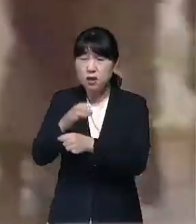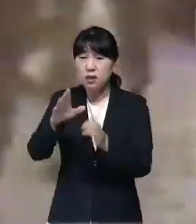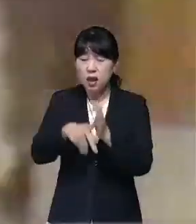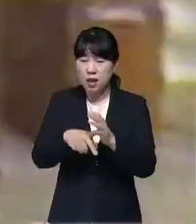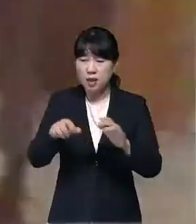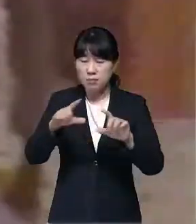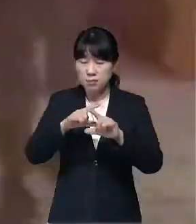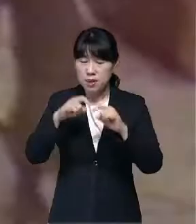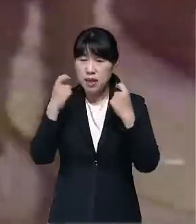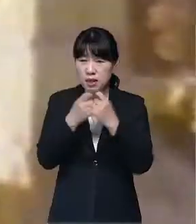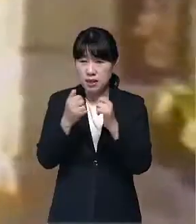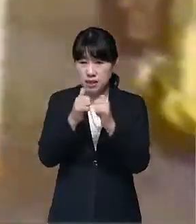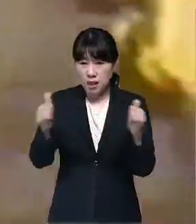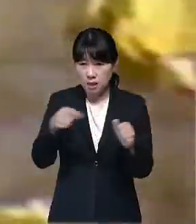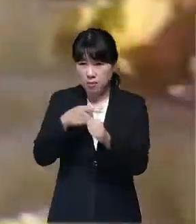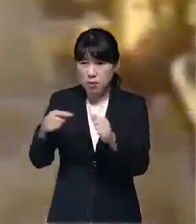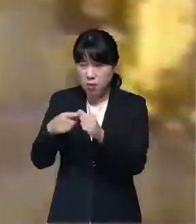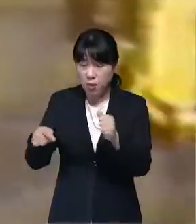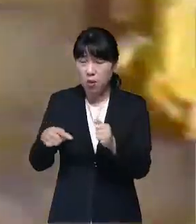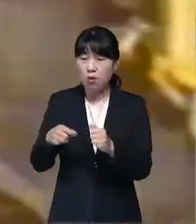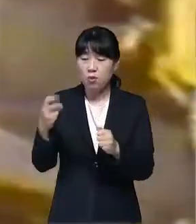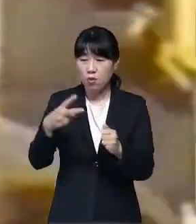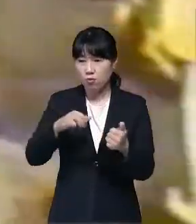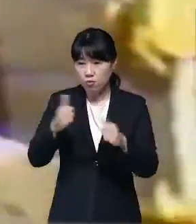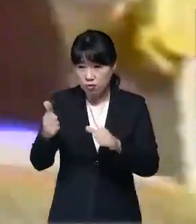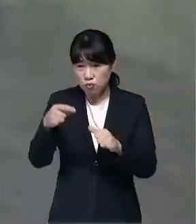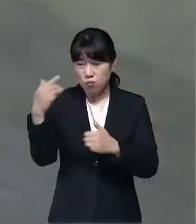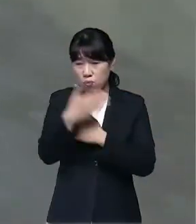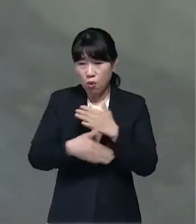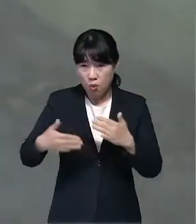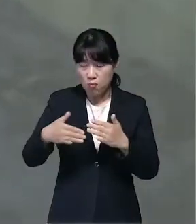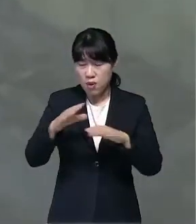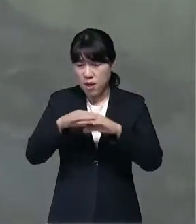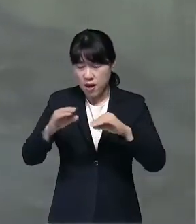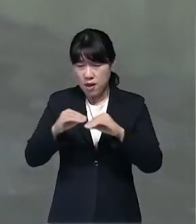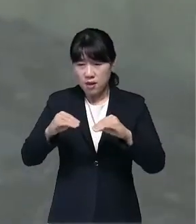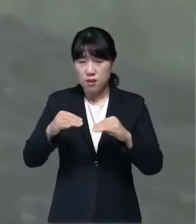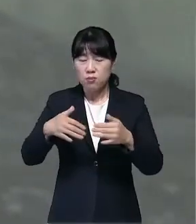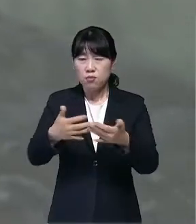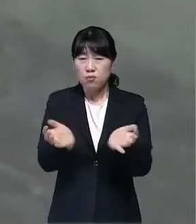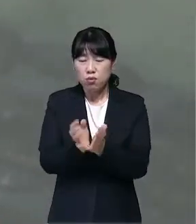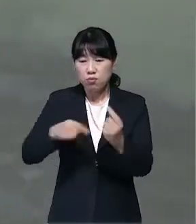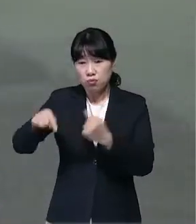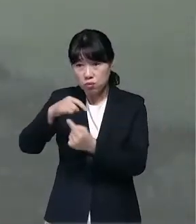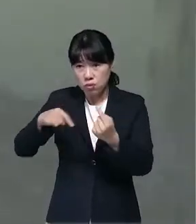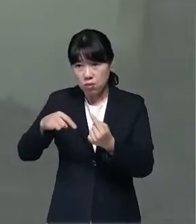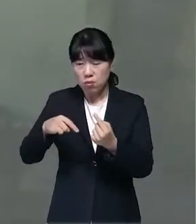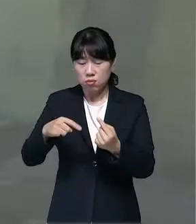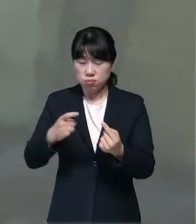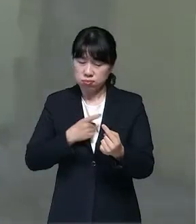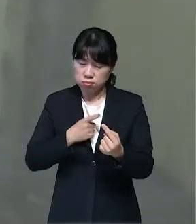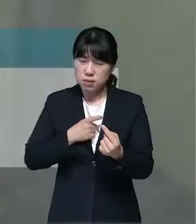13건과 사체 처리반 운용 의혹, 안매장 여부 등도 속속 드러나고 있습니다.